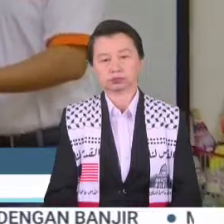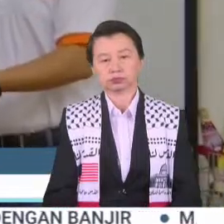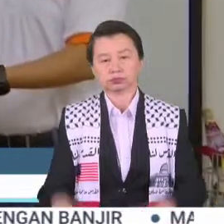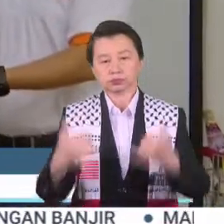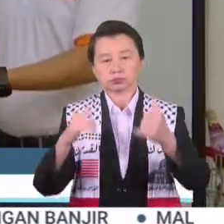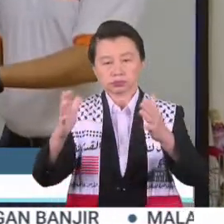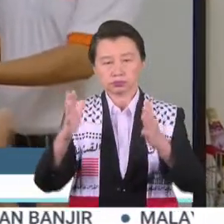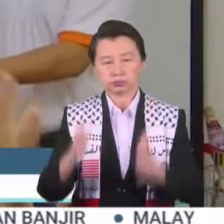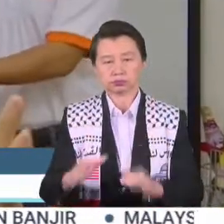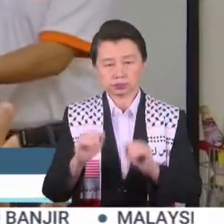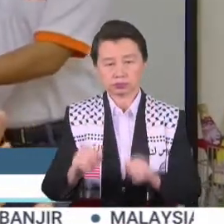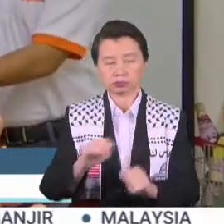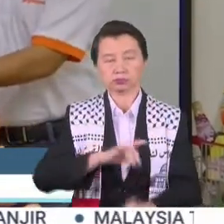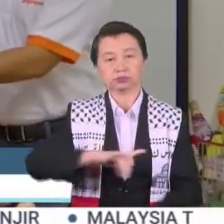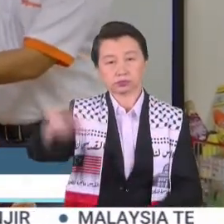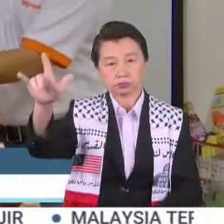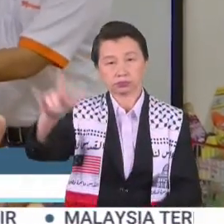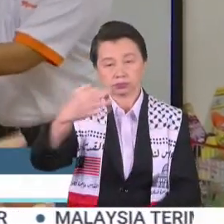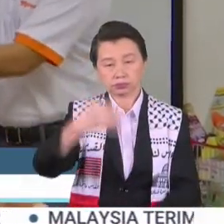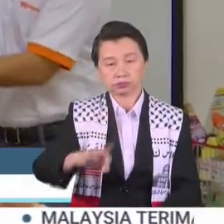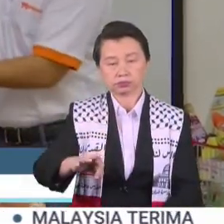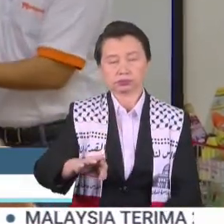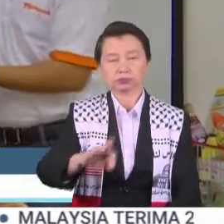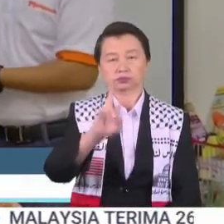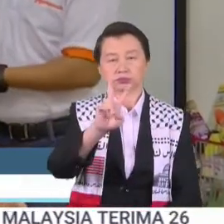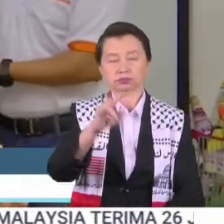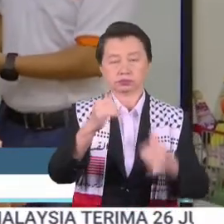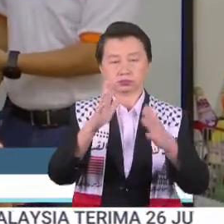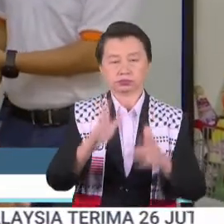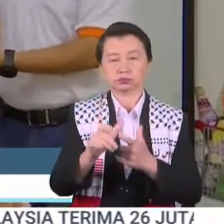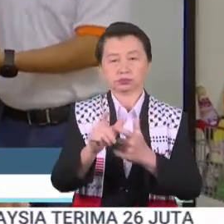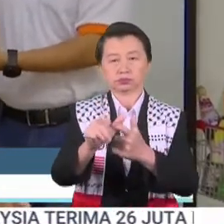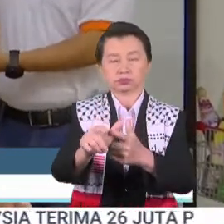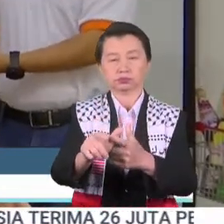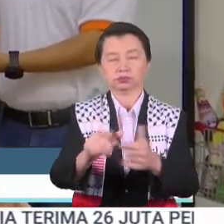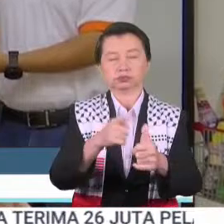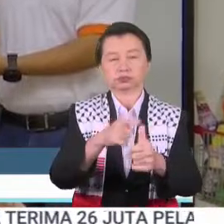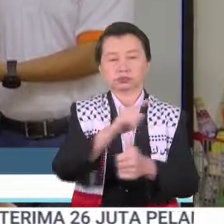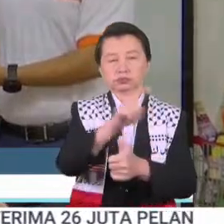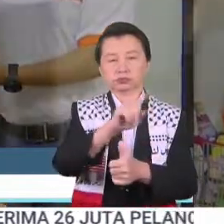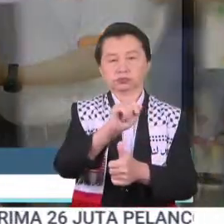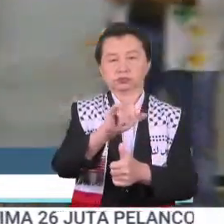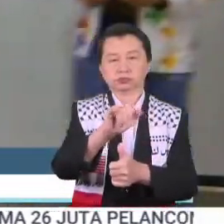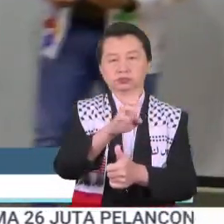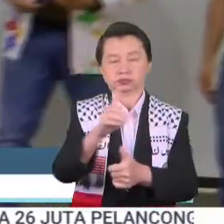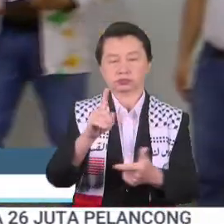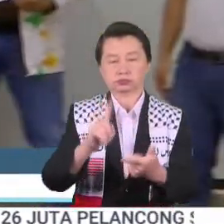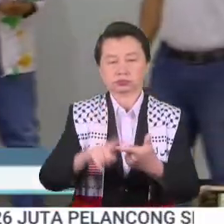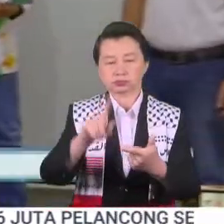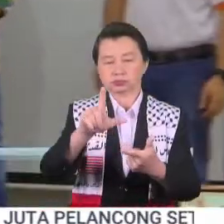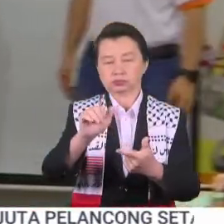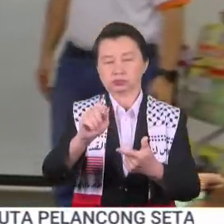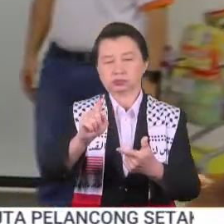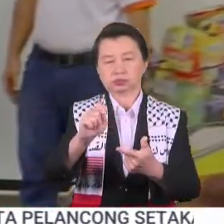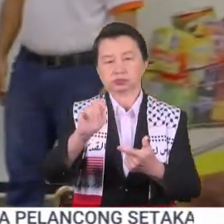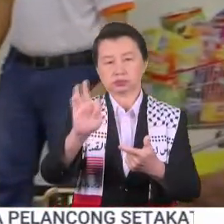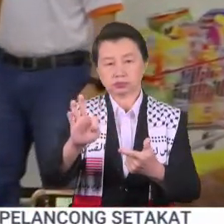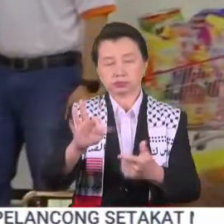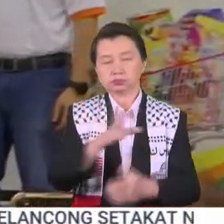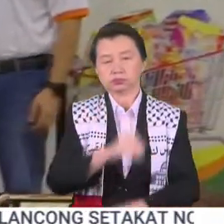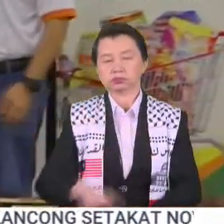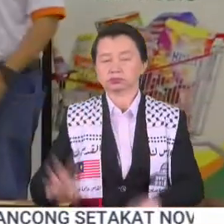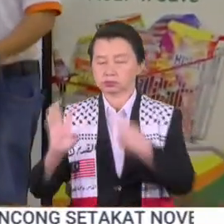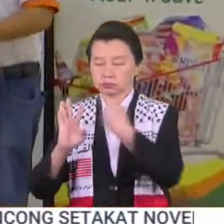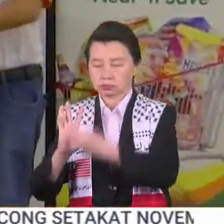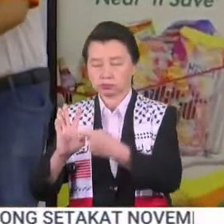Antara atlet yang telah layak ke Temasya Paralimpik Paris adalah dua atlet olahraga para, iaitu Ziyad Zulkifli dan Latif Romli. Manakala